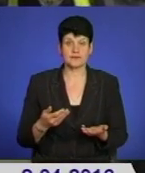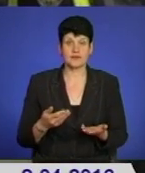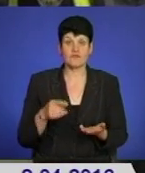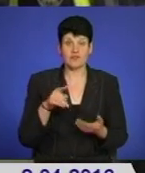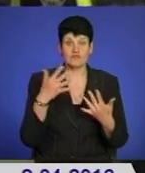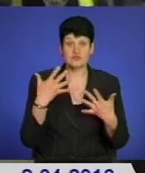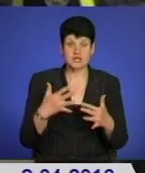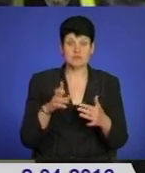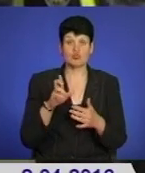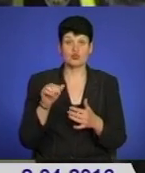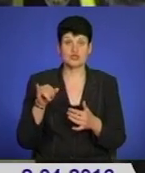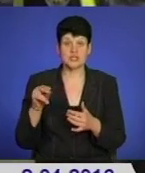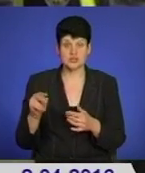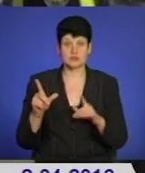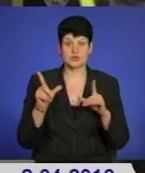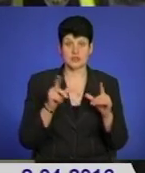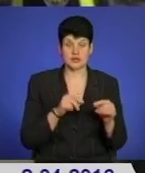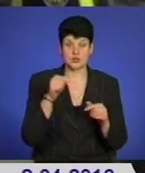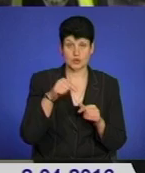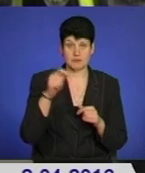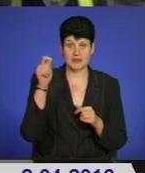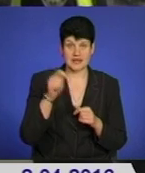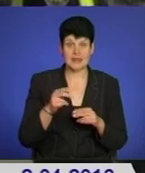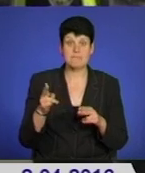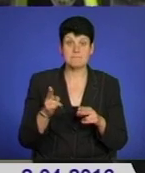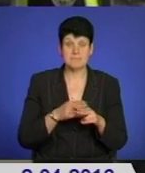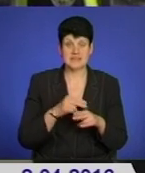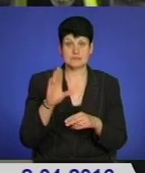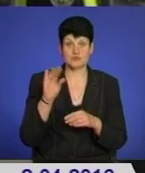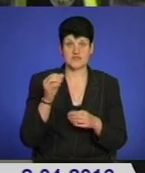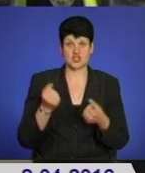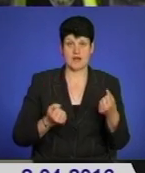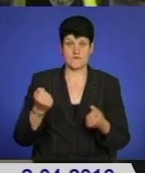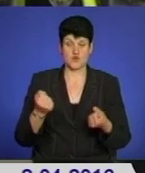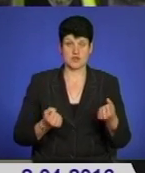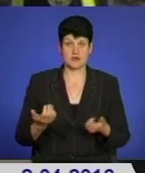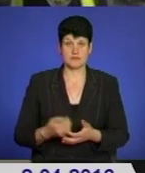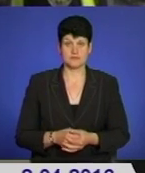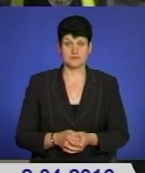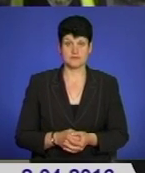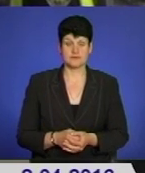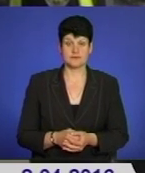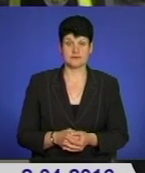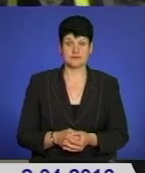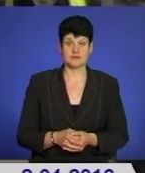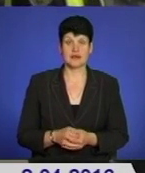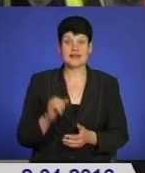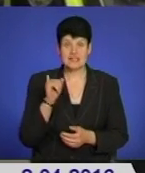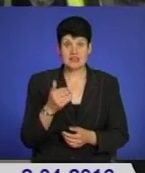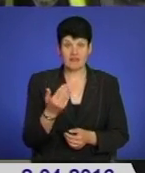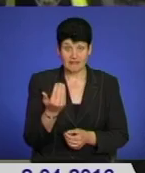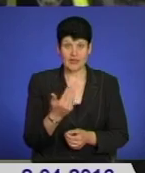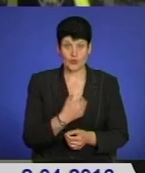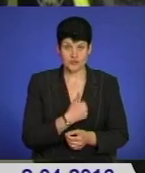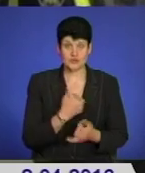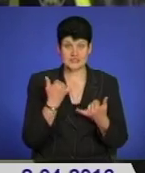ви вже доїхали з Бучача, так? Так. Сюди доїхали без посвідчення водія. Доїхав. Ну, і ви хочете, щоб